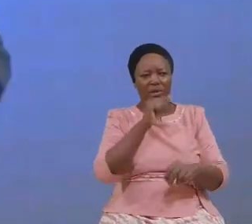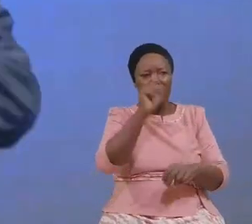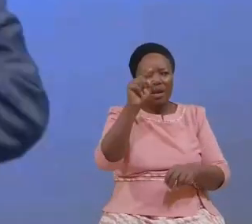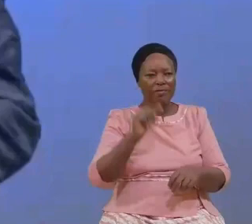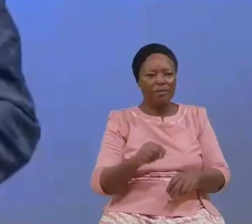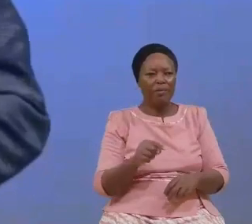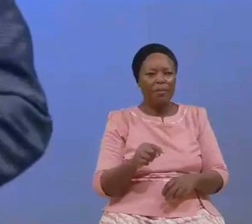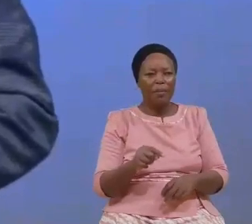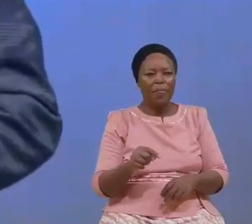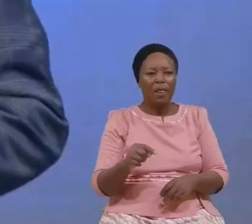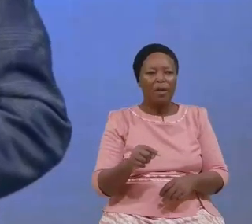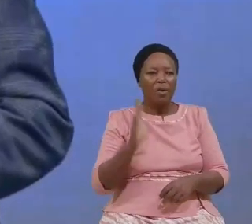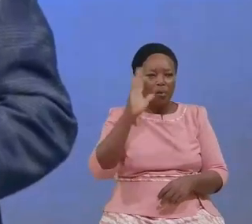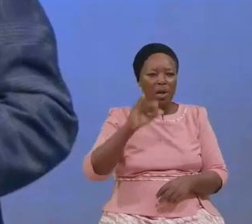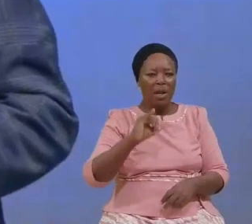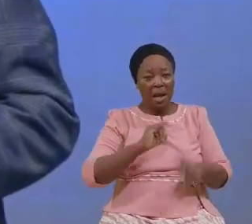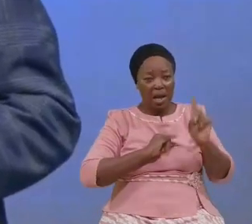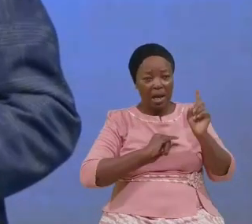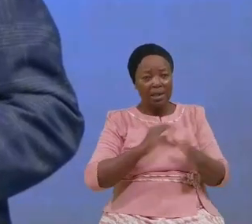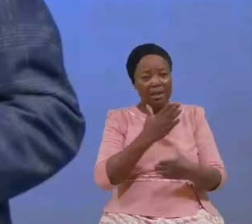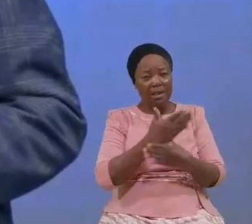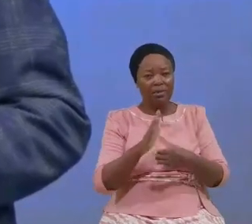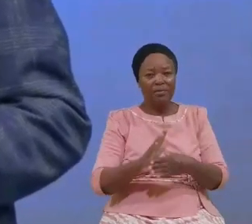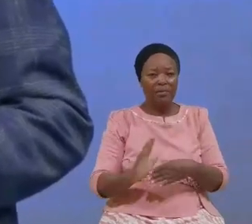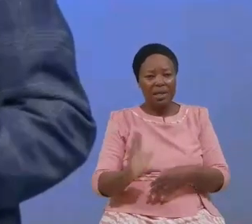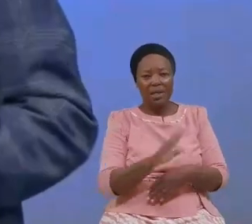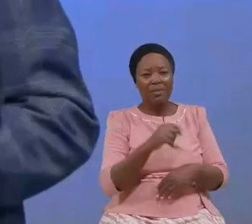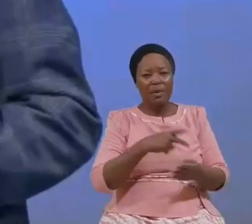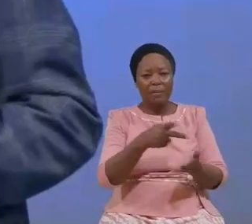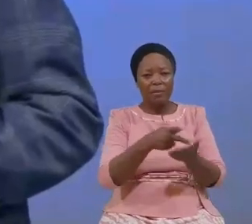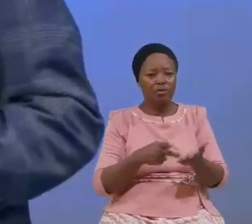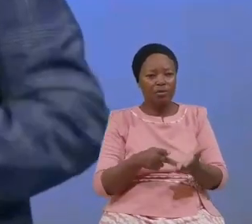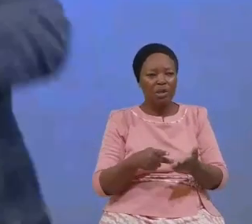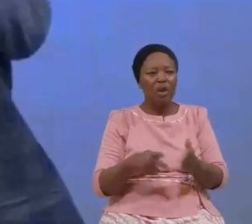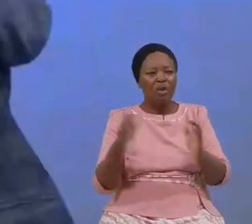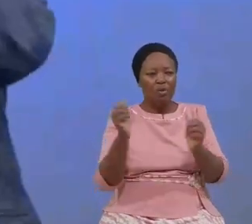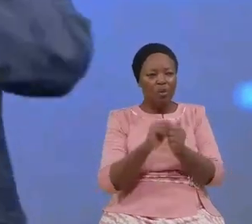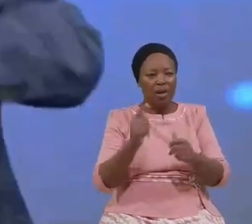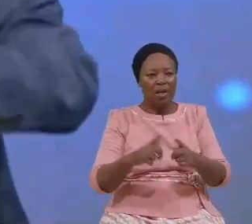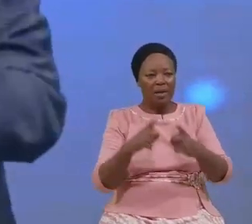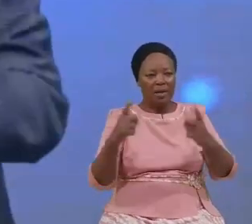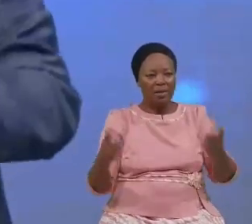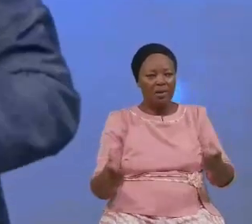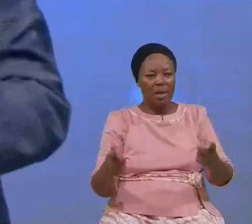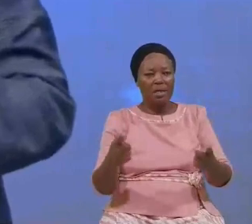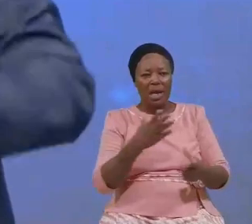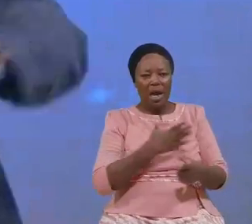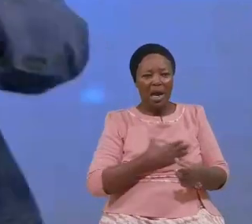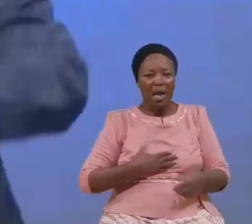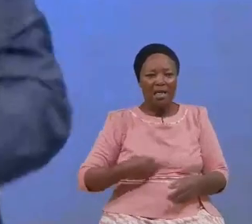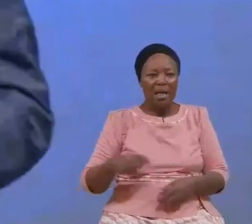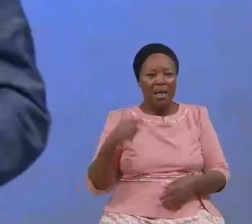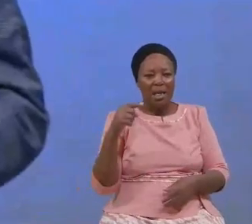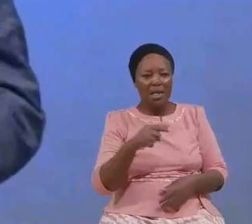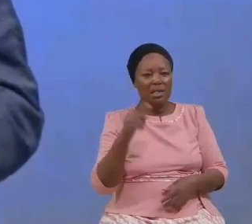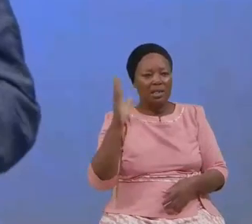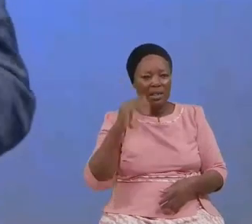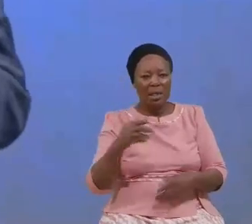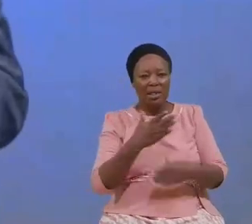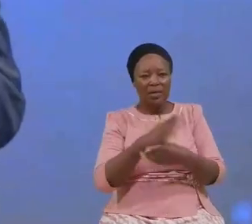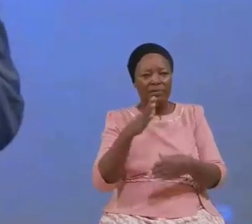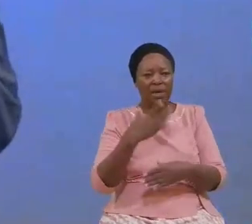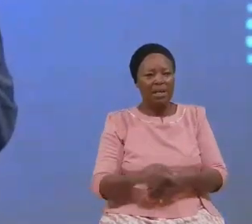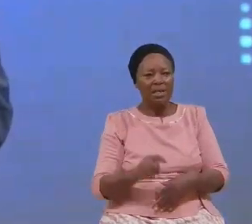je lui donne sa part avec les grands et il partagera le